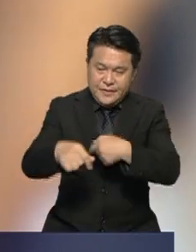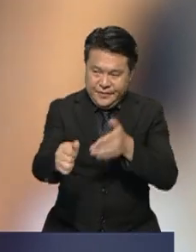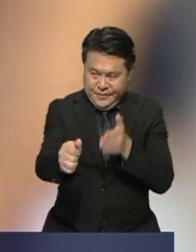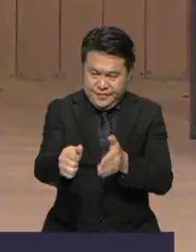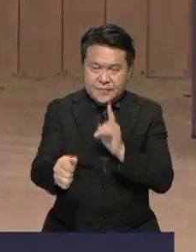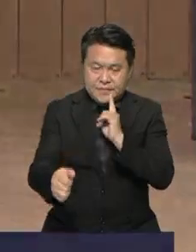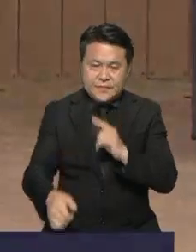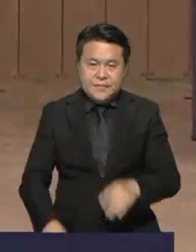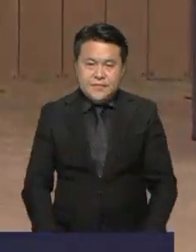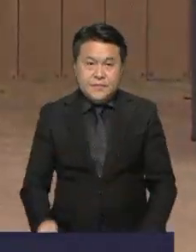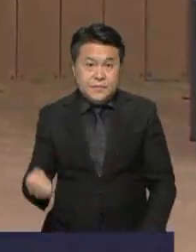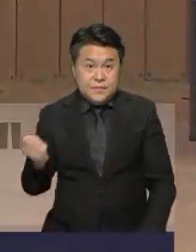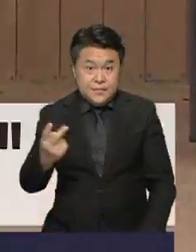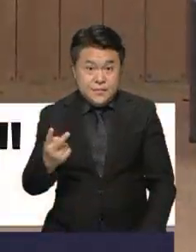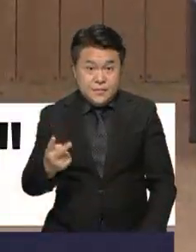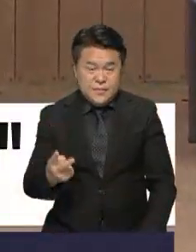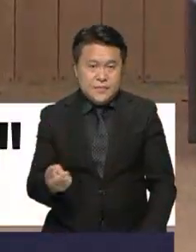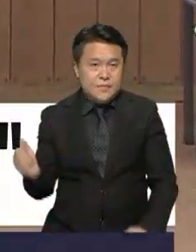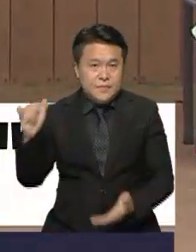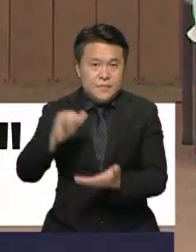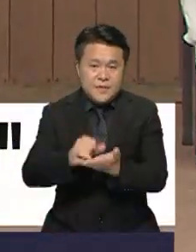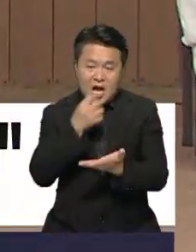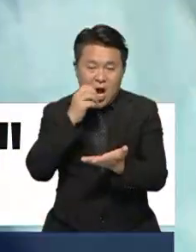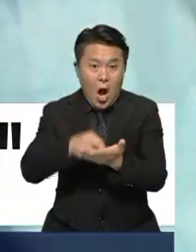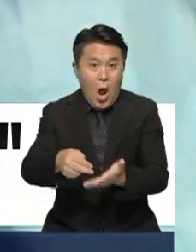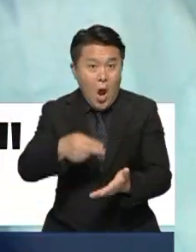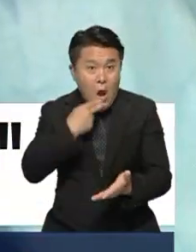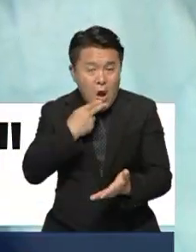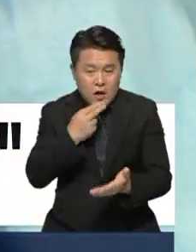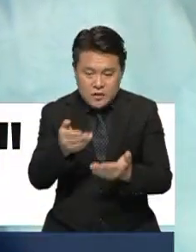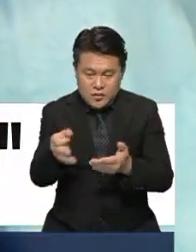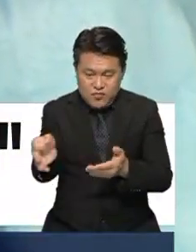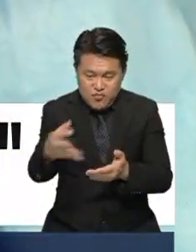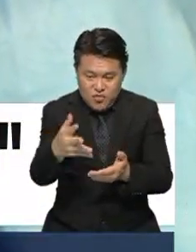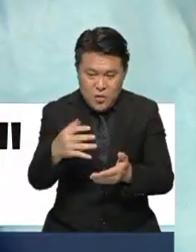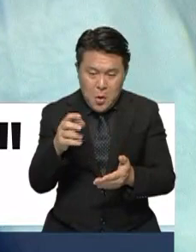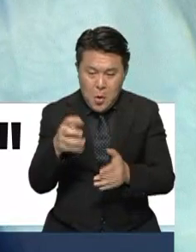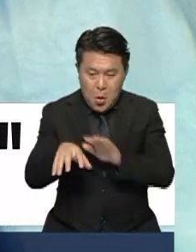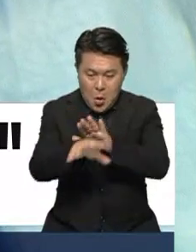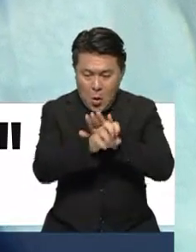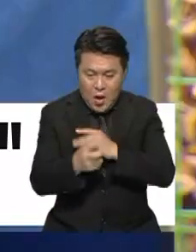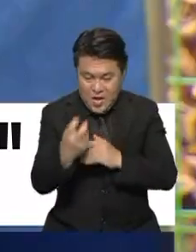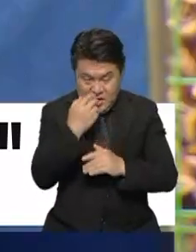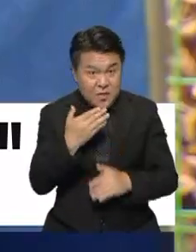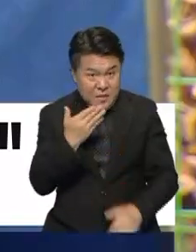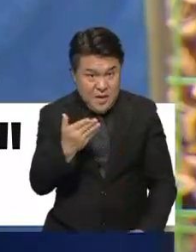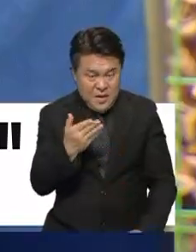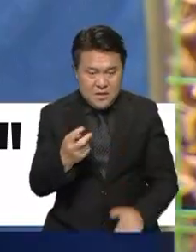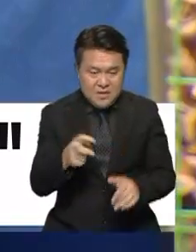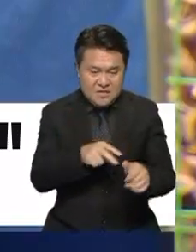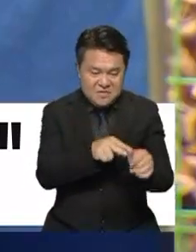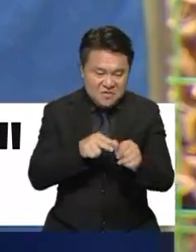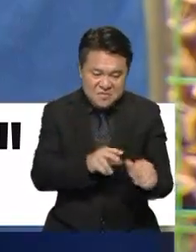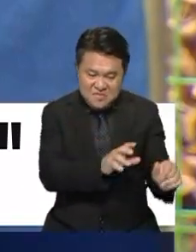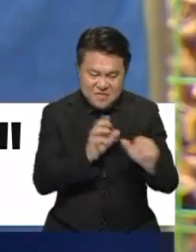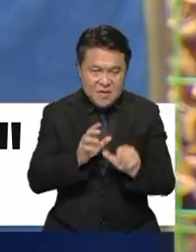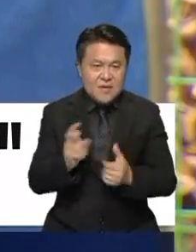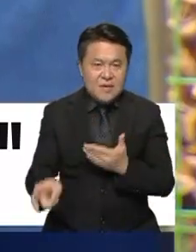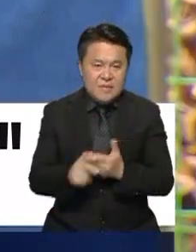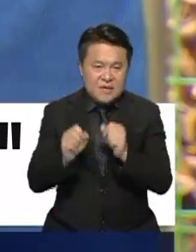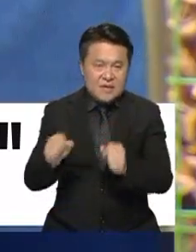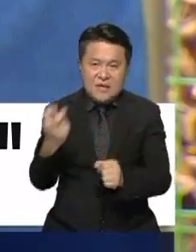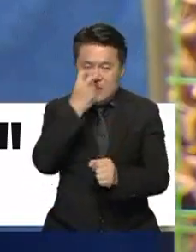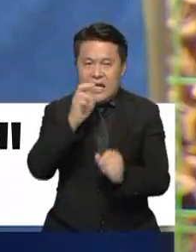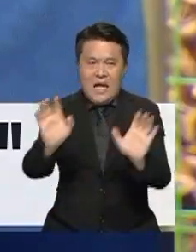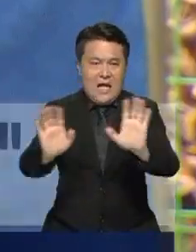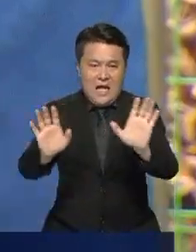권고했습니다. 또 비자 확인 없이 무료로 코로나 검사를 진행해 검사 정보를 활용해 불법 체류 단속을 하지